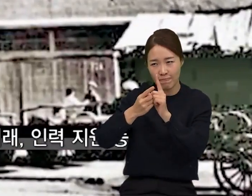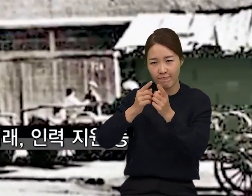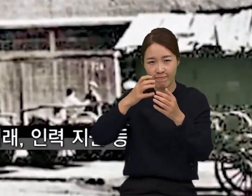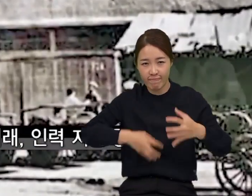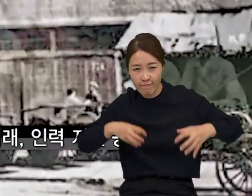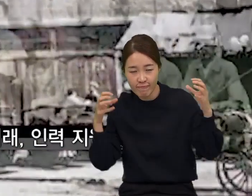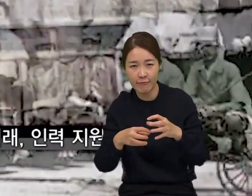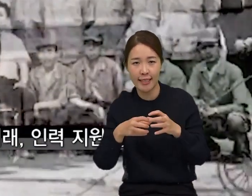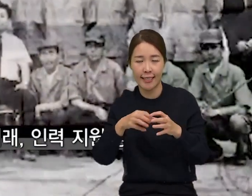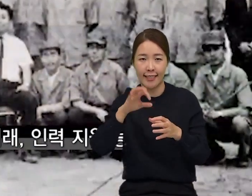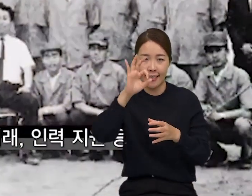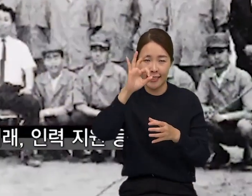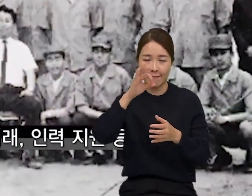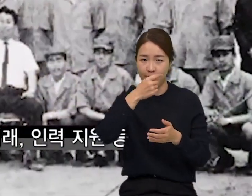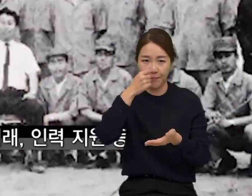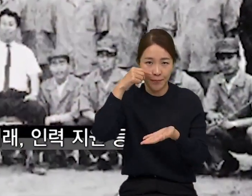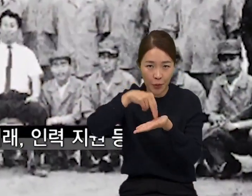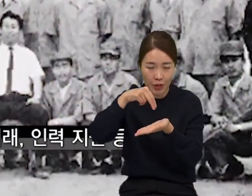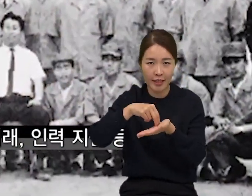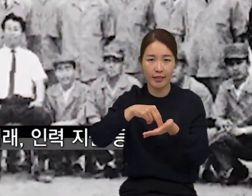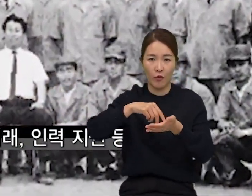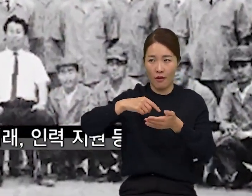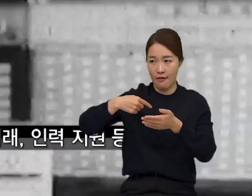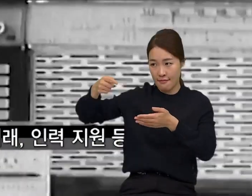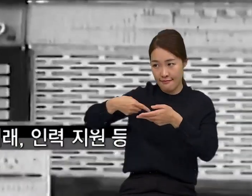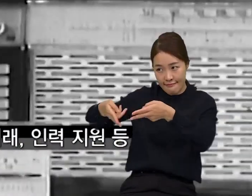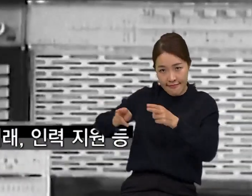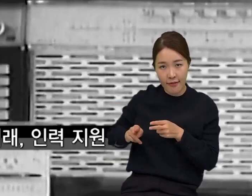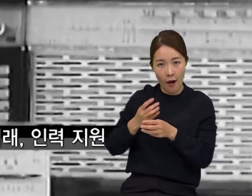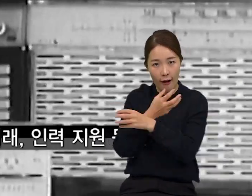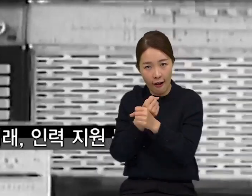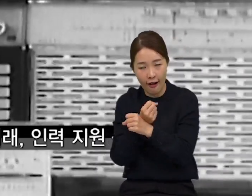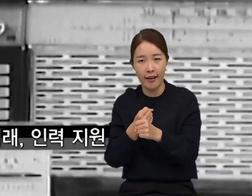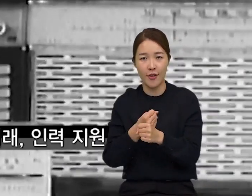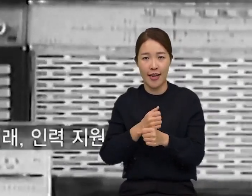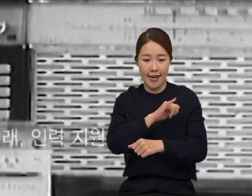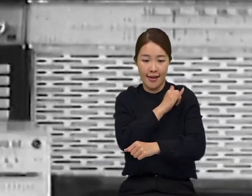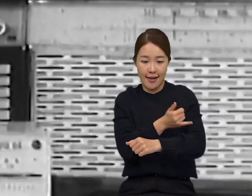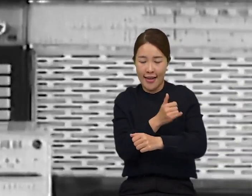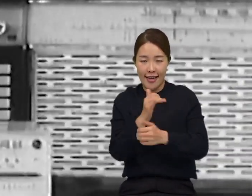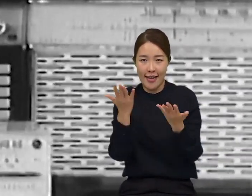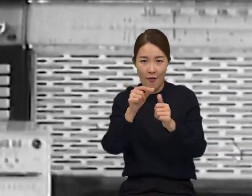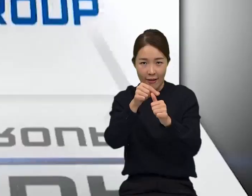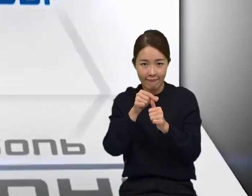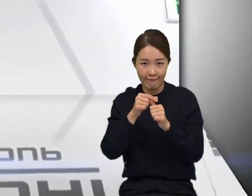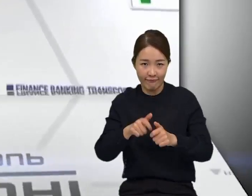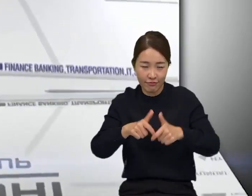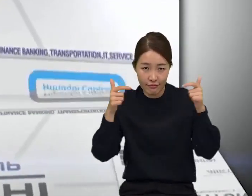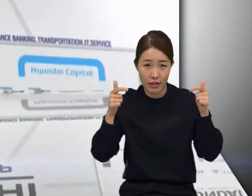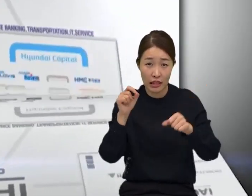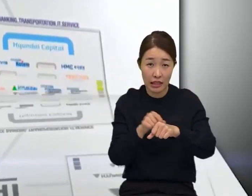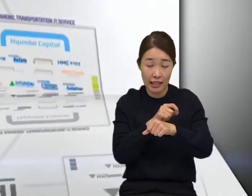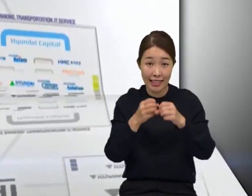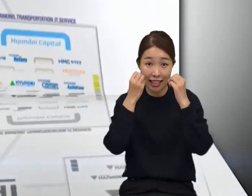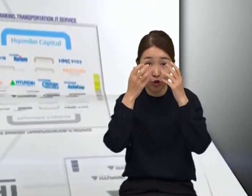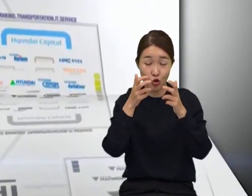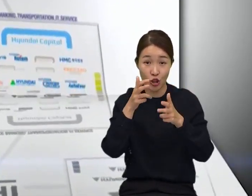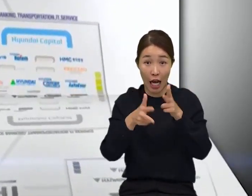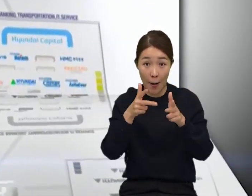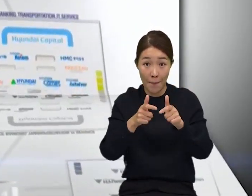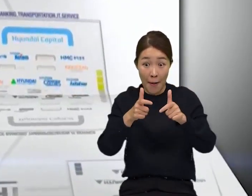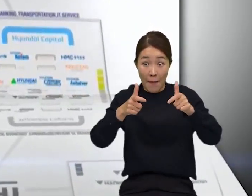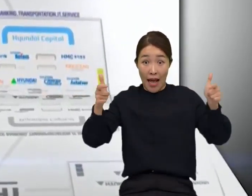보증, 내부 거래, 인력 지원으로 똘똘 뭉친 선단식 경영을 했다. 특히 신규